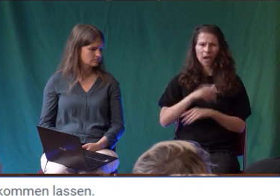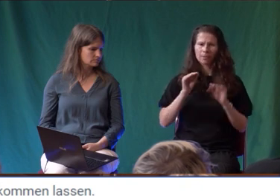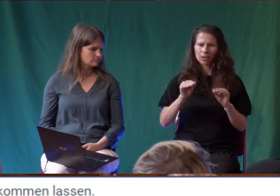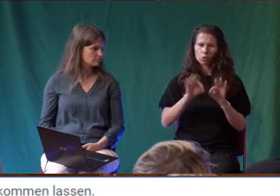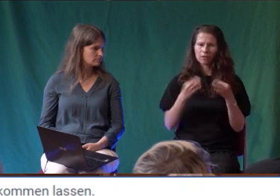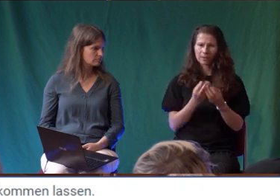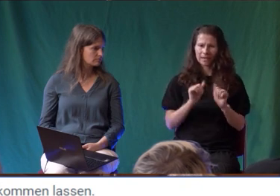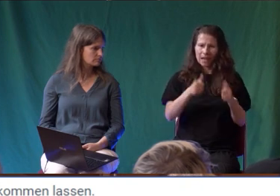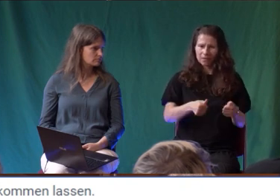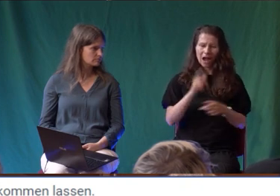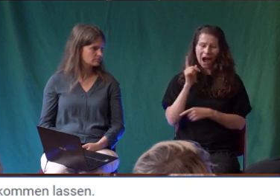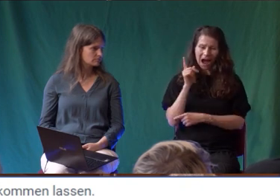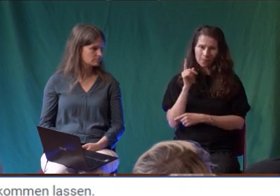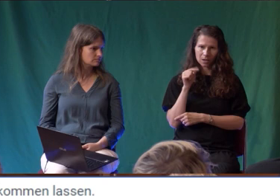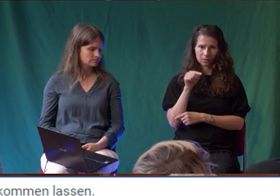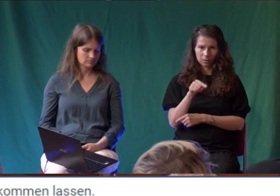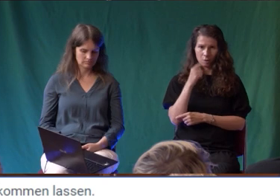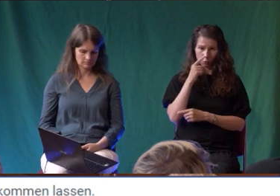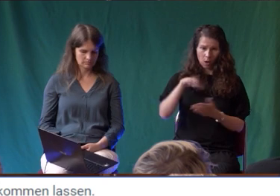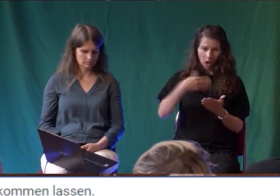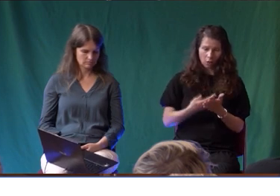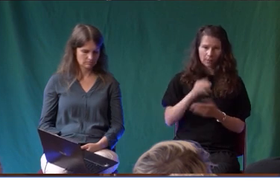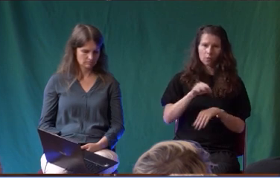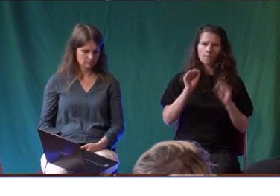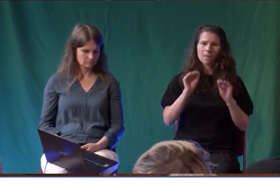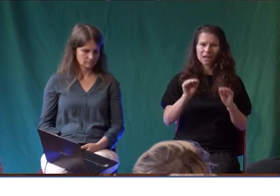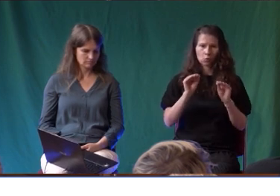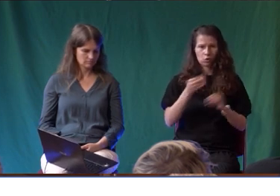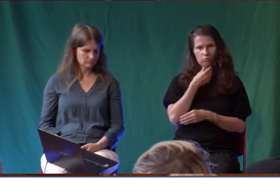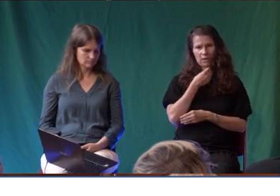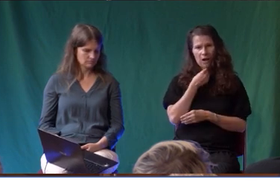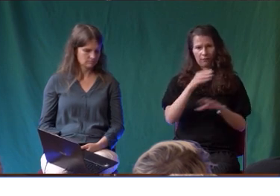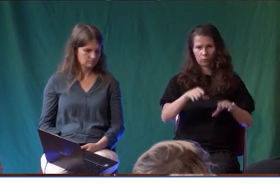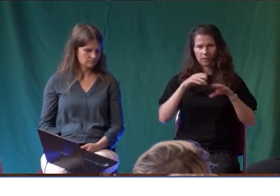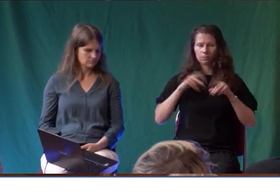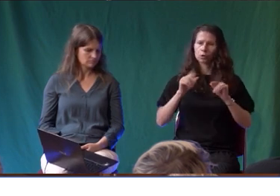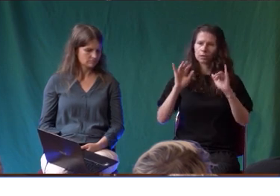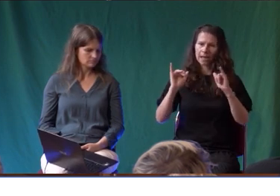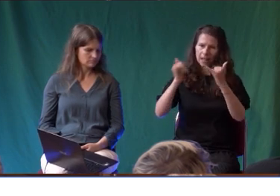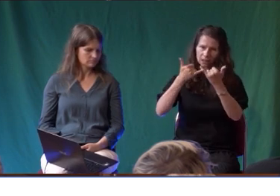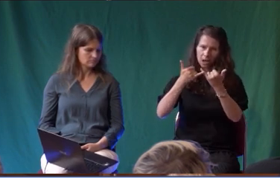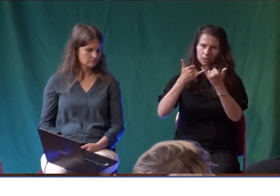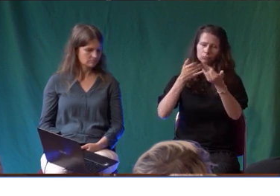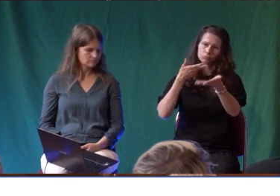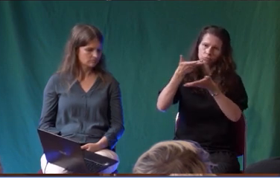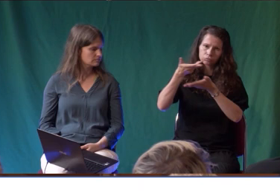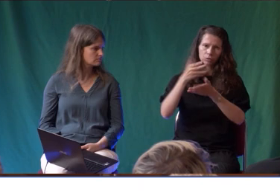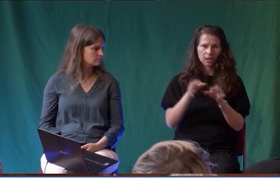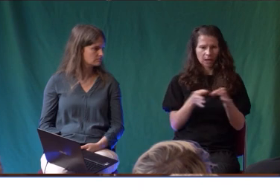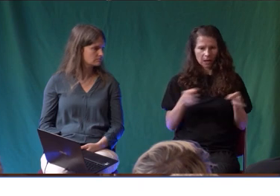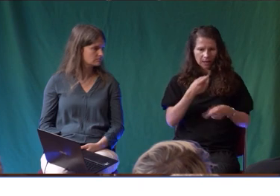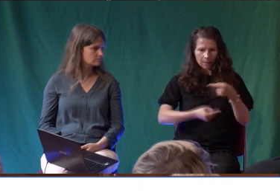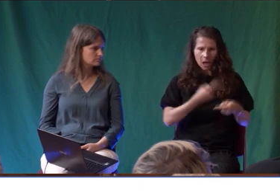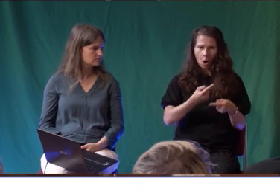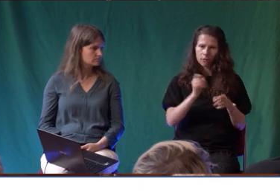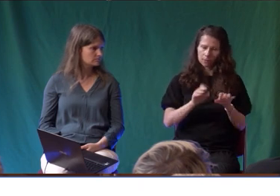den Anteil des pädagogischen Bedarfs spricht mit den Eltern über Tagesablauf was Sie besser